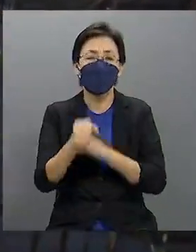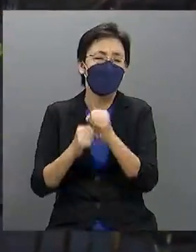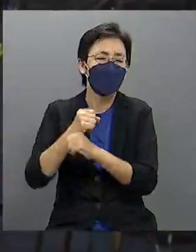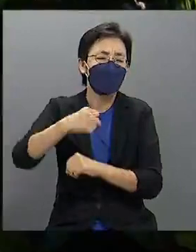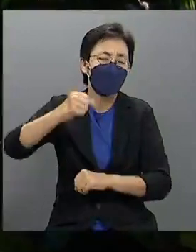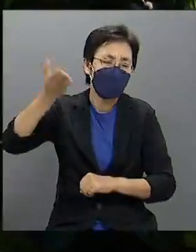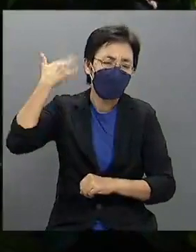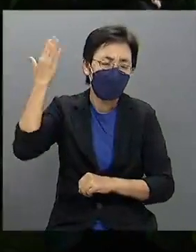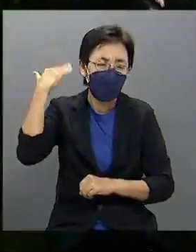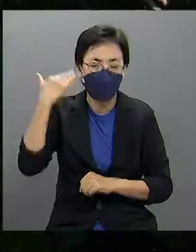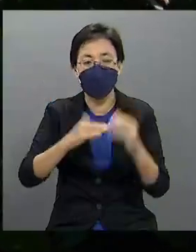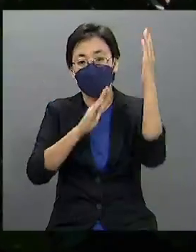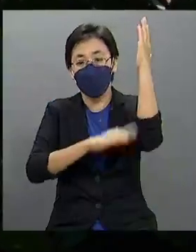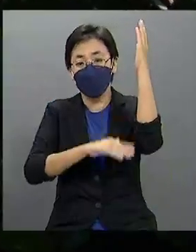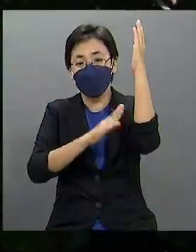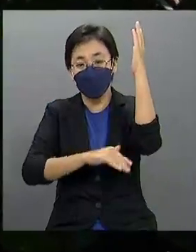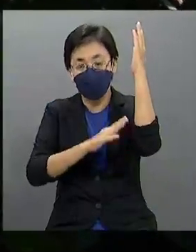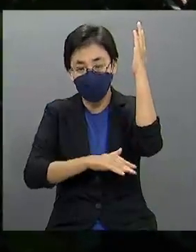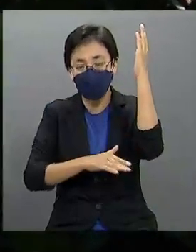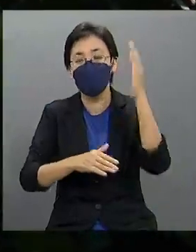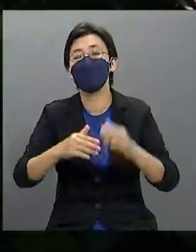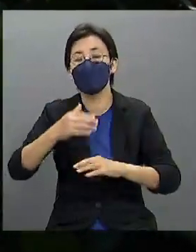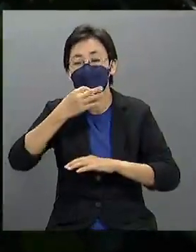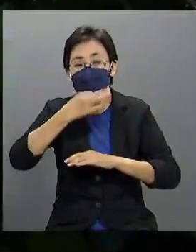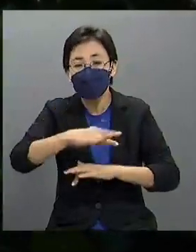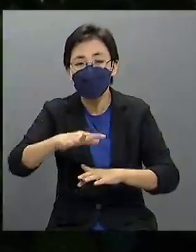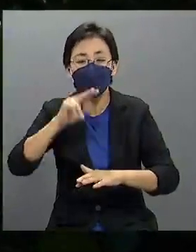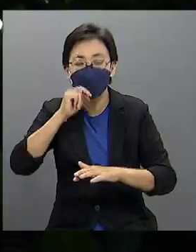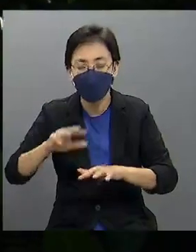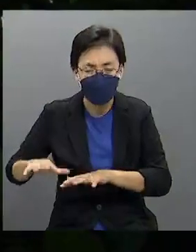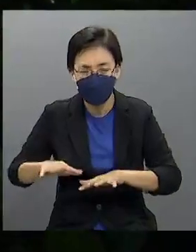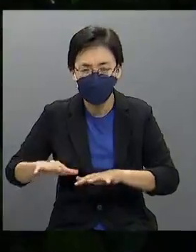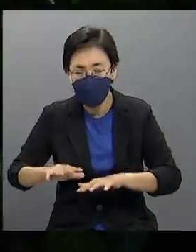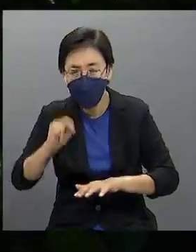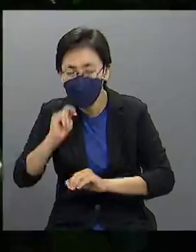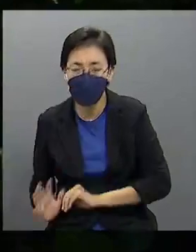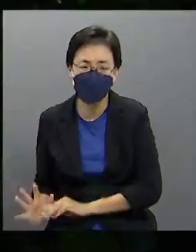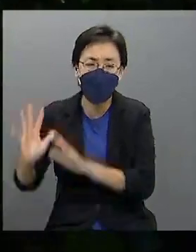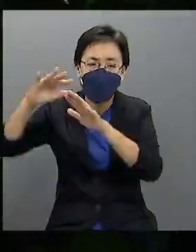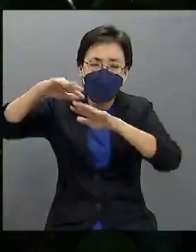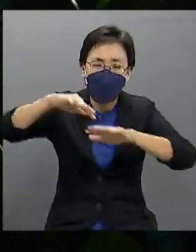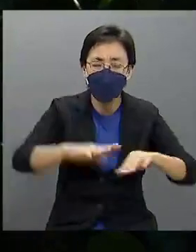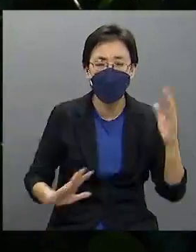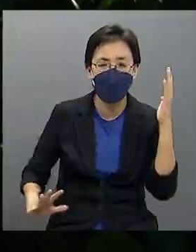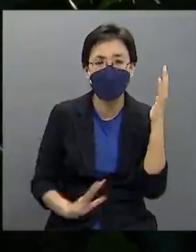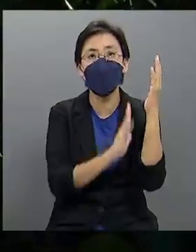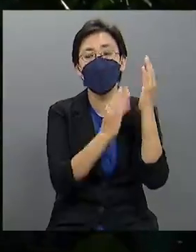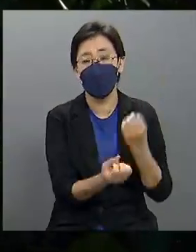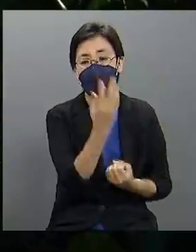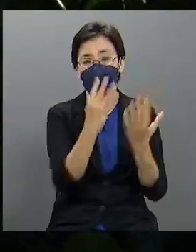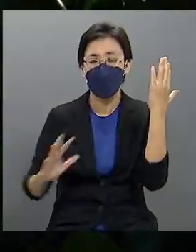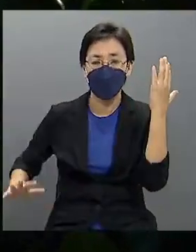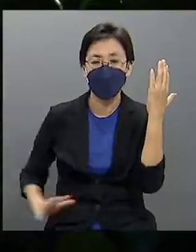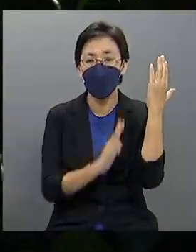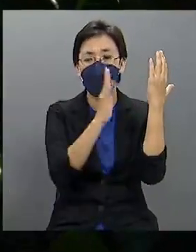ที่พลกตายต้นโงกลางพวกนี้มันไม่ลาก มัก็ด้ฟรมอ่ มนคืประทะไ้มันเย้ยไป